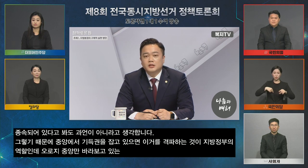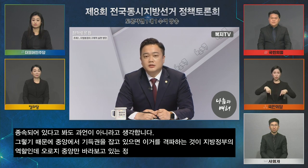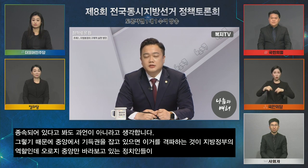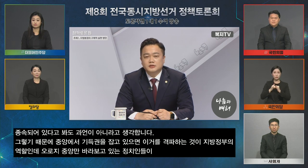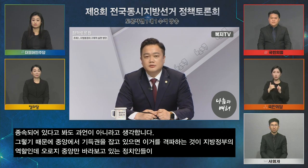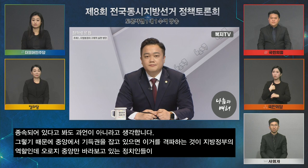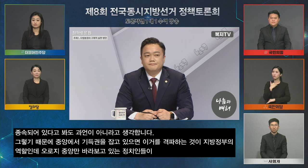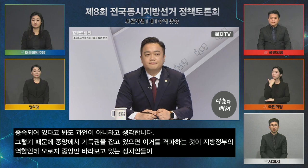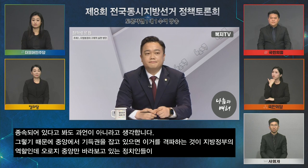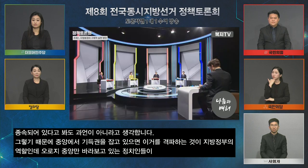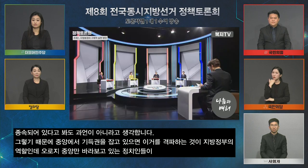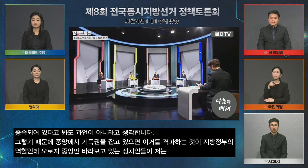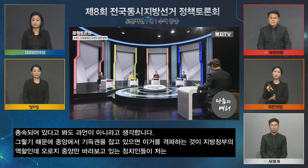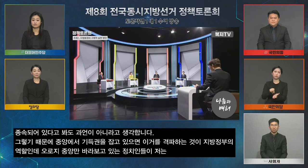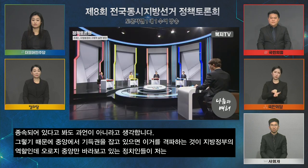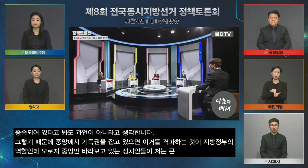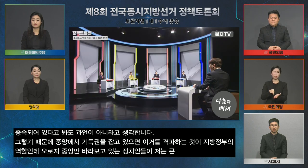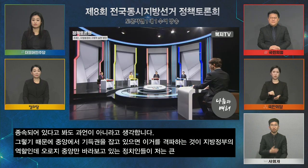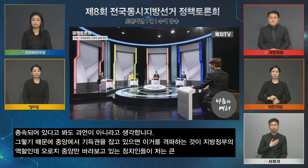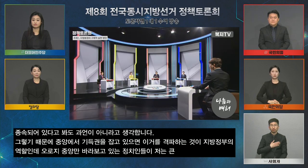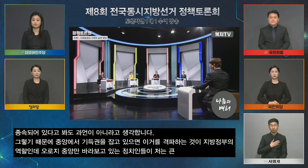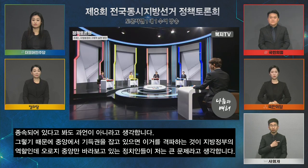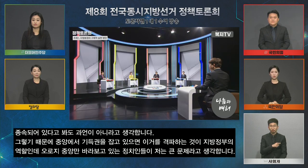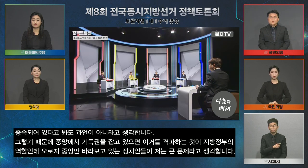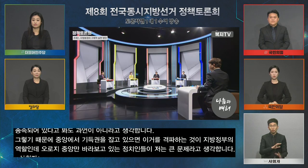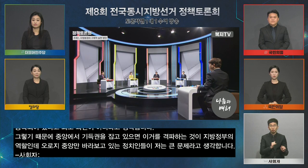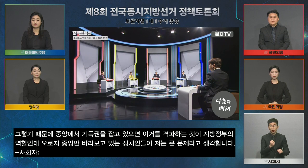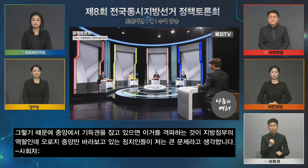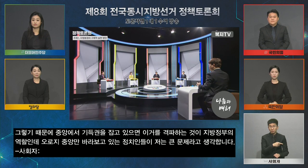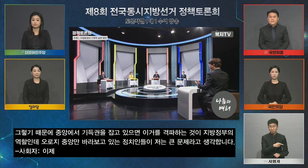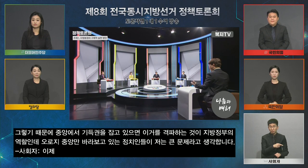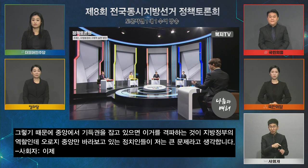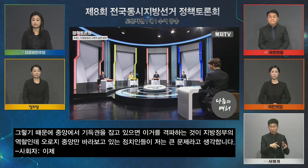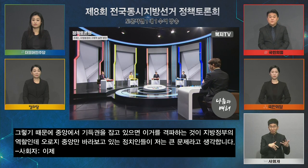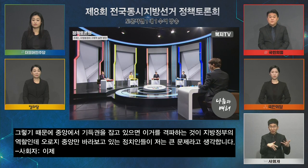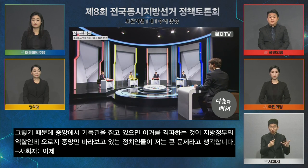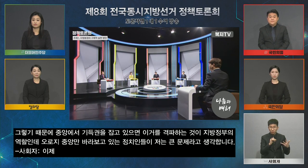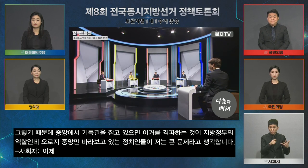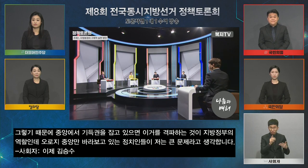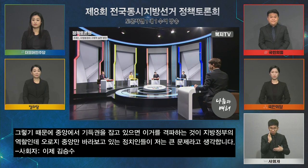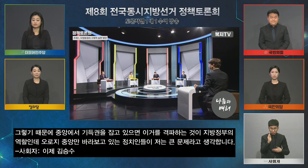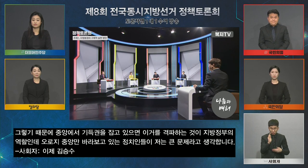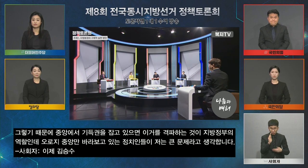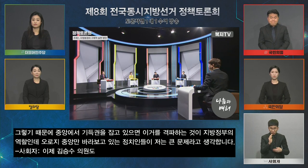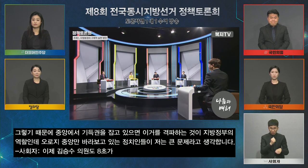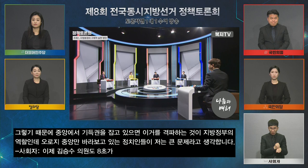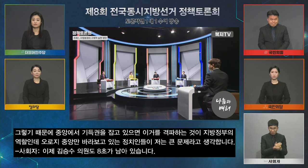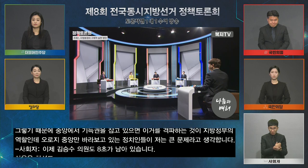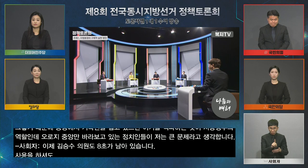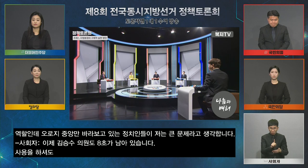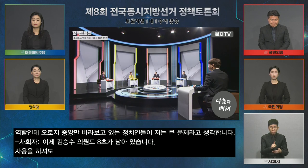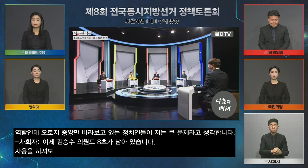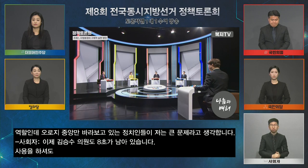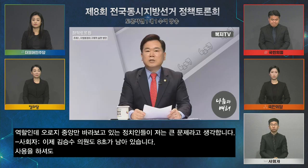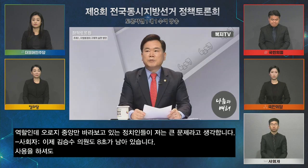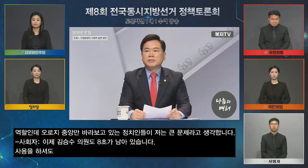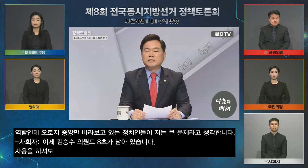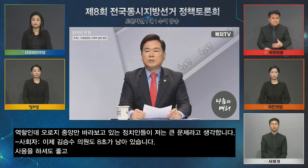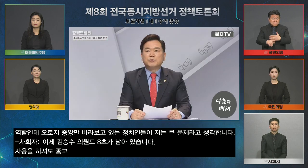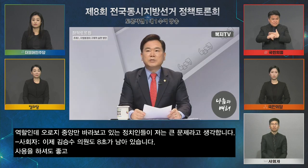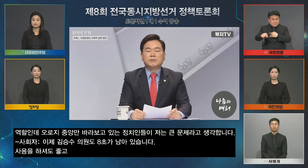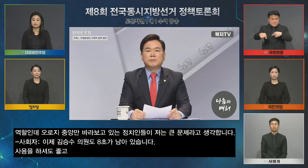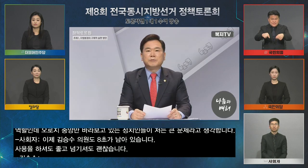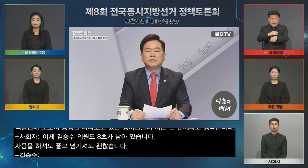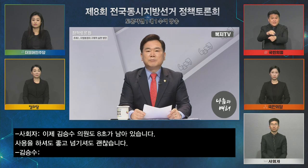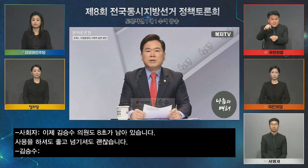생각합니다. 이제 김승수 의원도 8초가 남아 있습니다. 사용을 하셔도 좋고 넘기셔도 괜찮습니다. 제대로 된 지방 자식 정착을